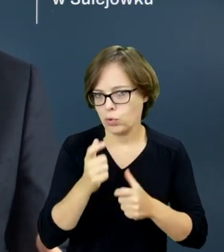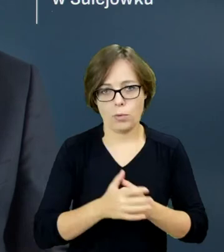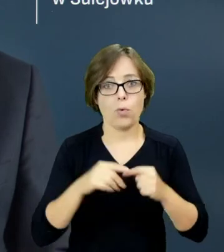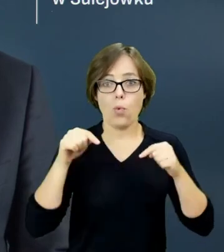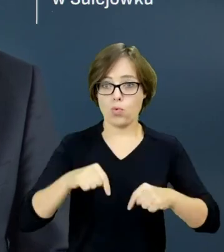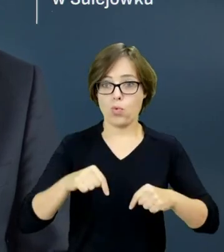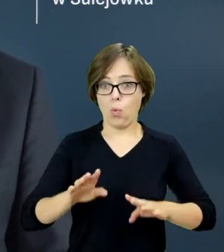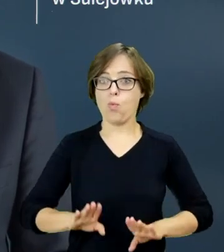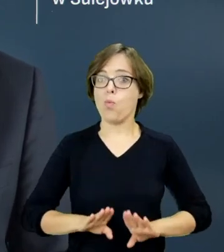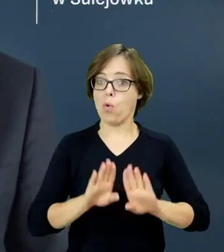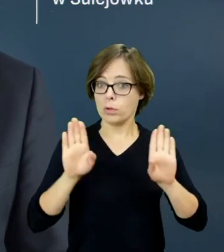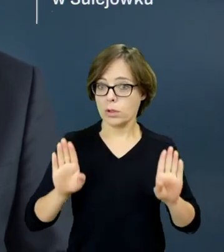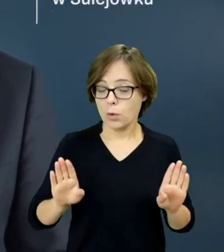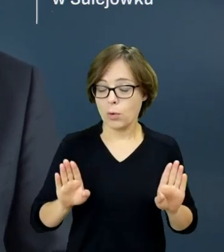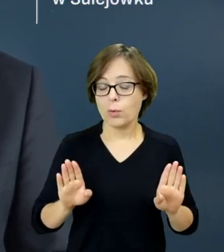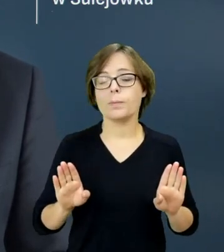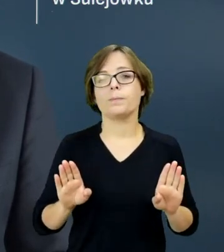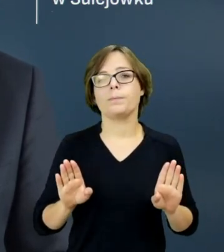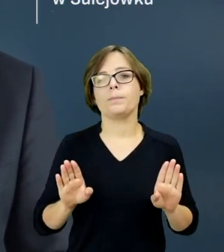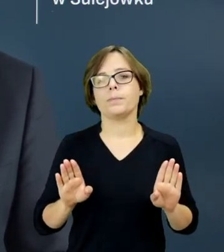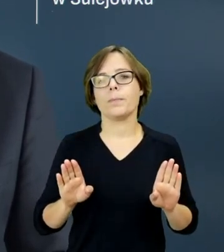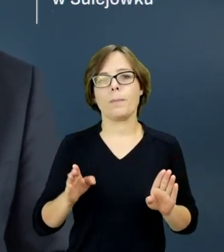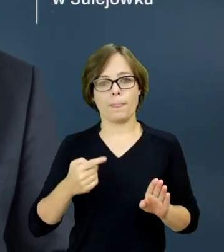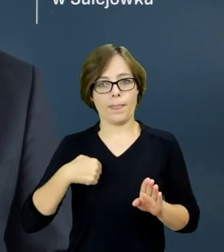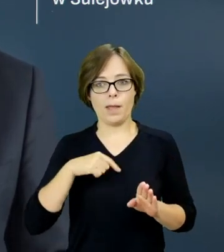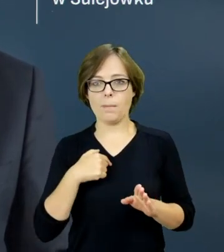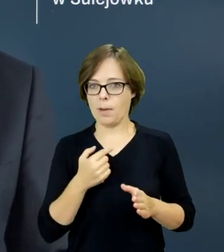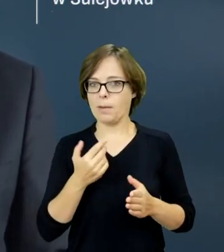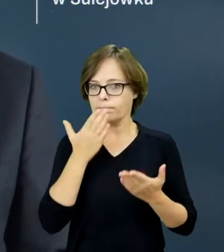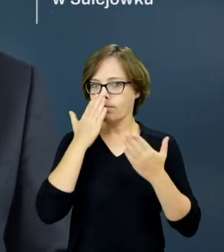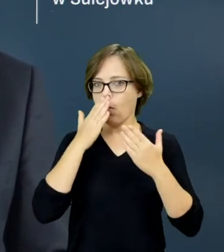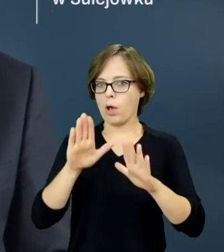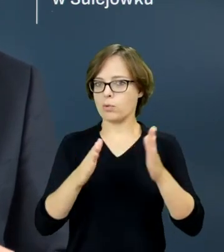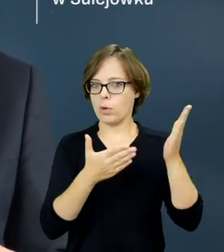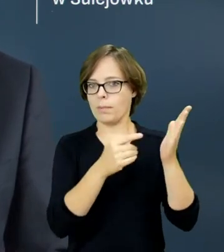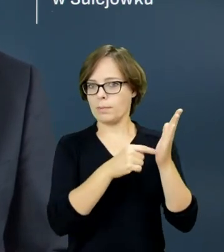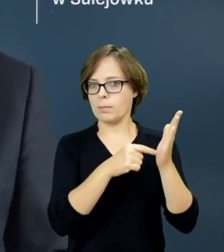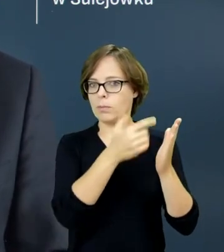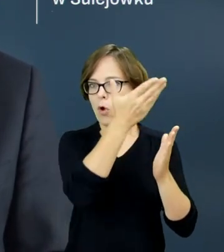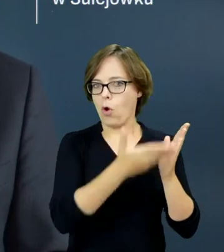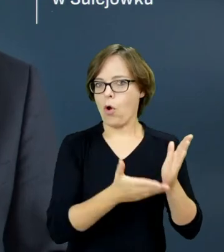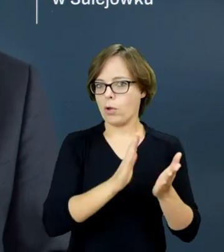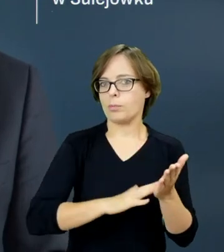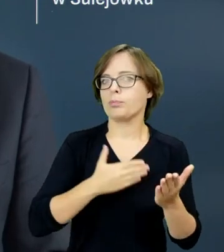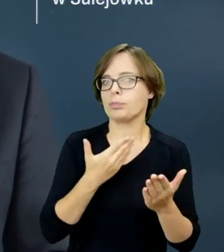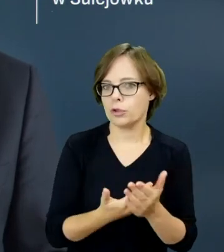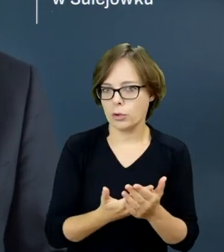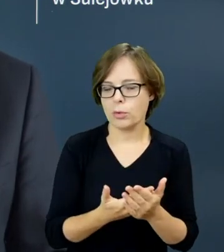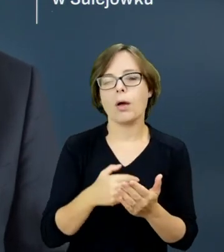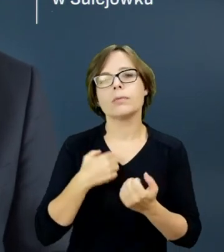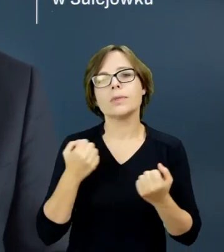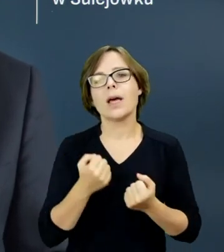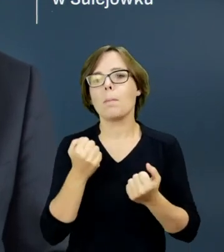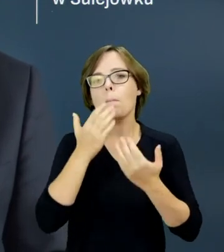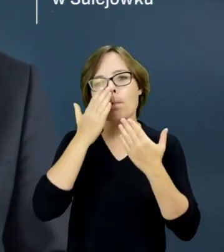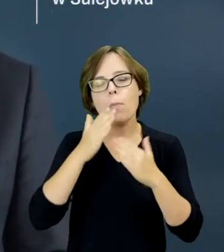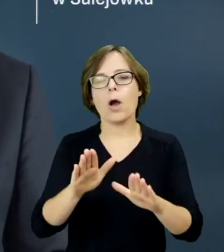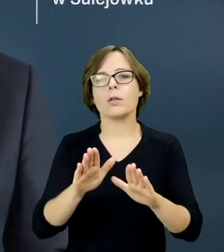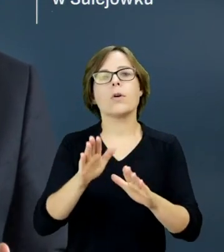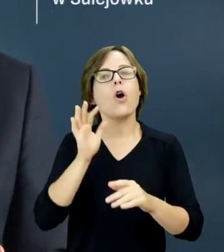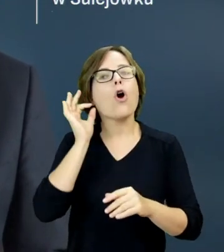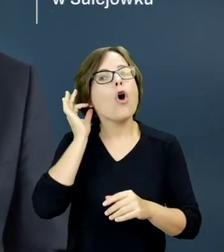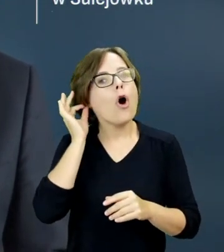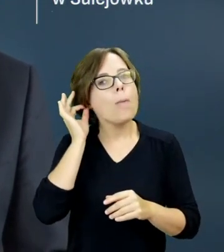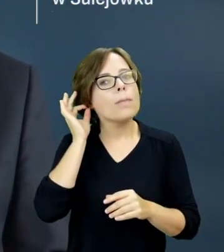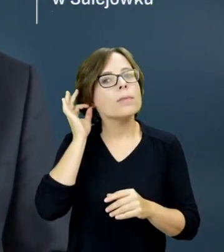biorąc ją jako przykład, staramy się pokazywać rolę kobiet w